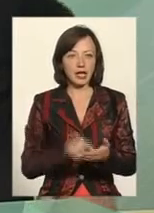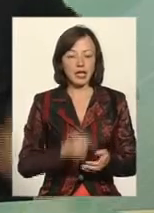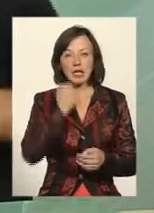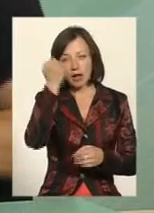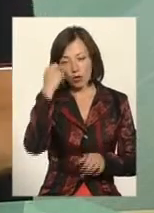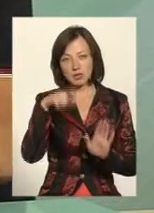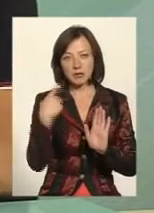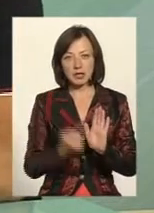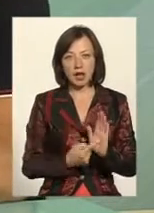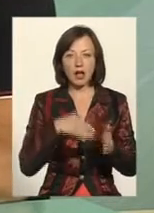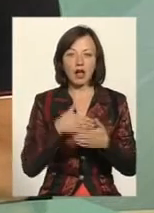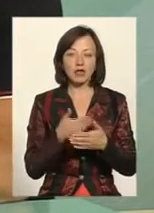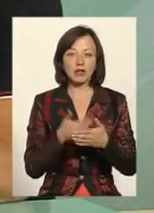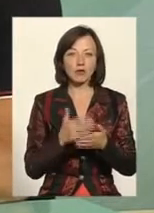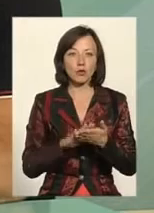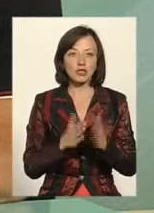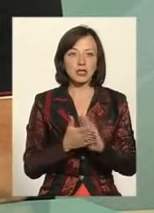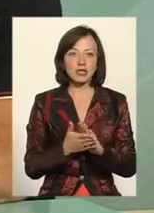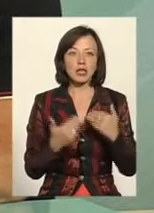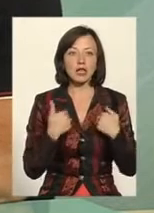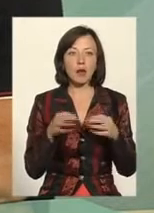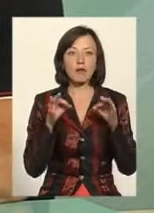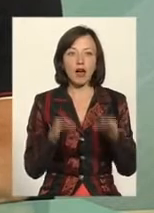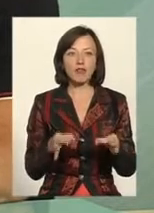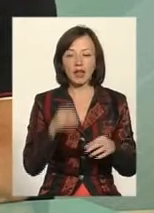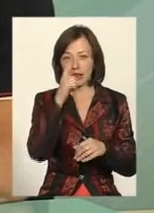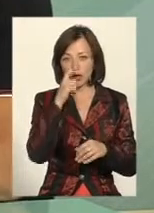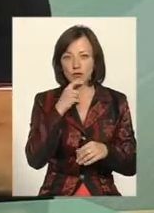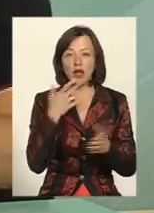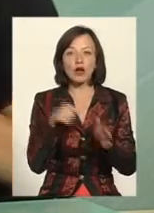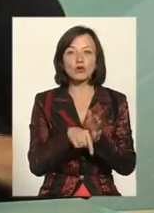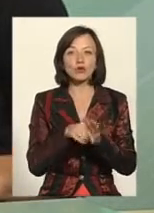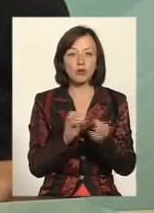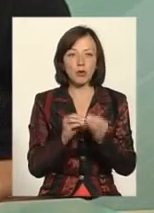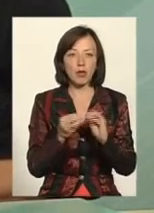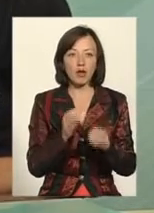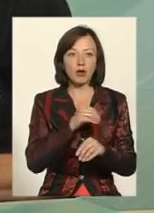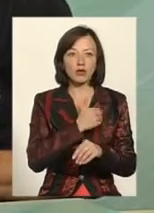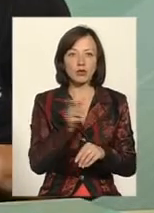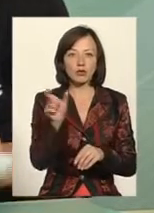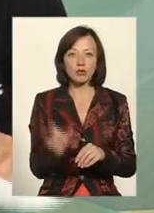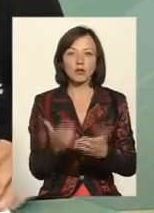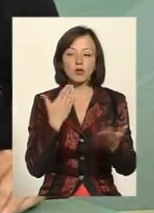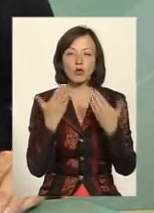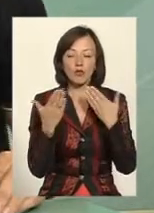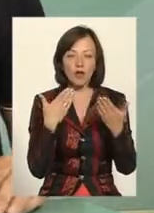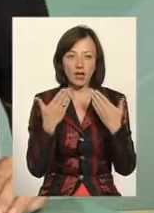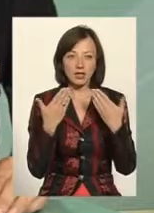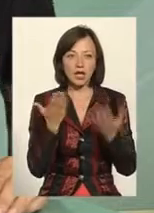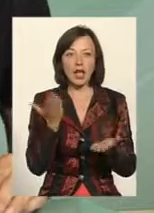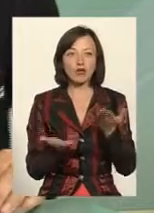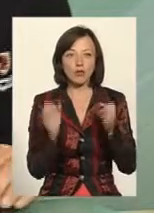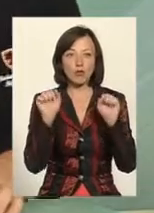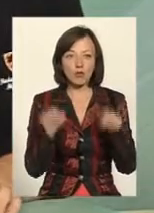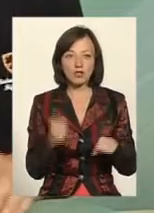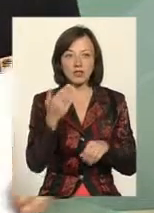за запитання і за активну громадську позицію. Я, правда, не розумію просто, яка суть проблеми. Хотілося б з людиною спілкуватися. Якщо